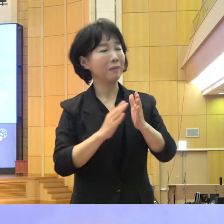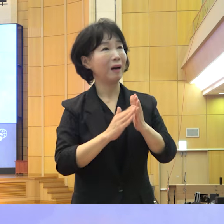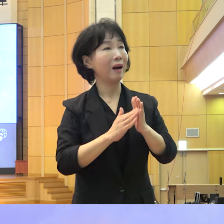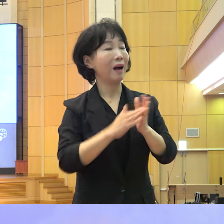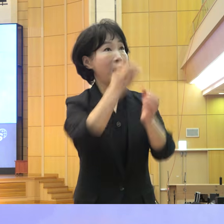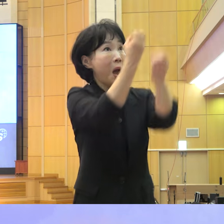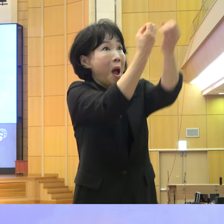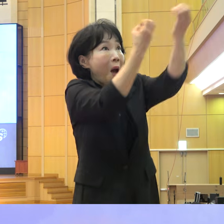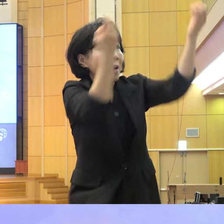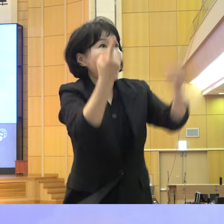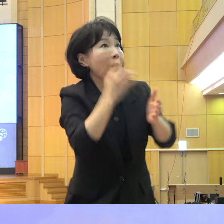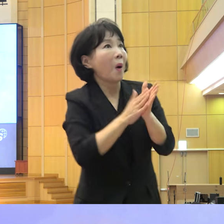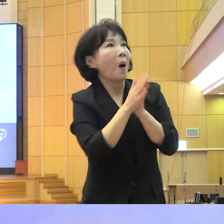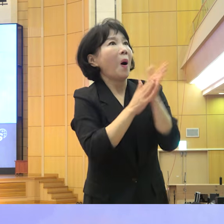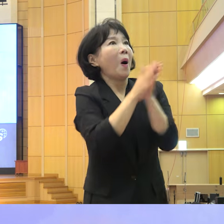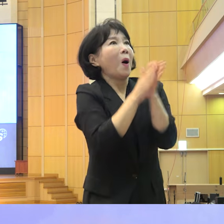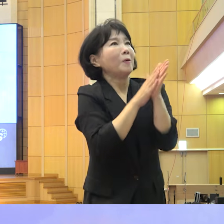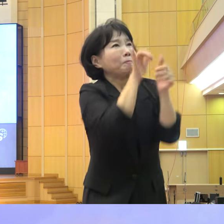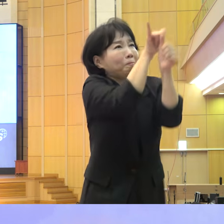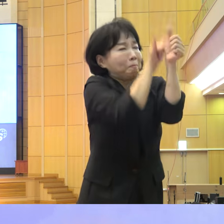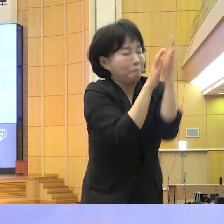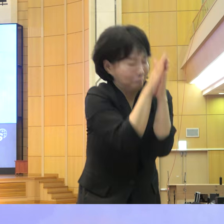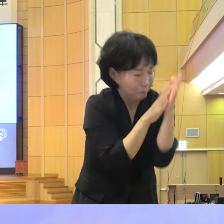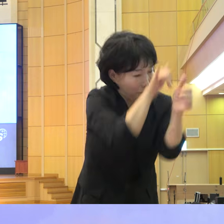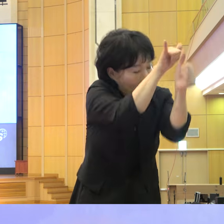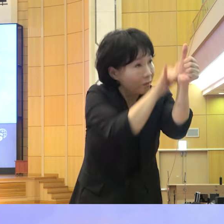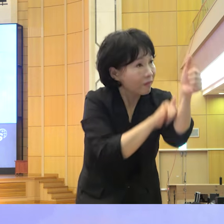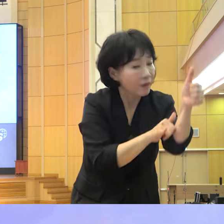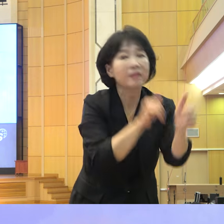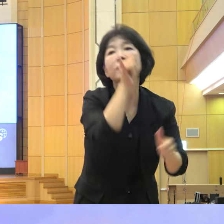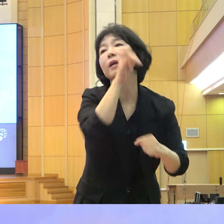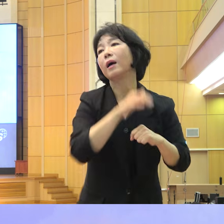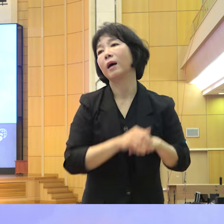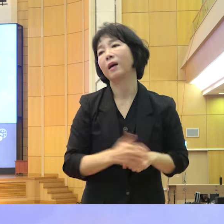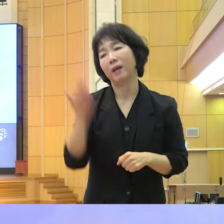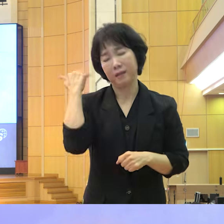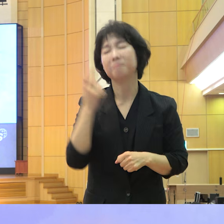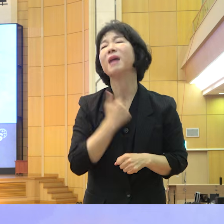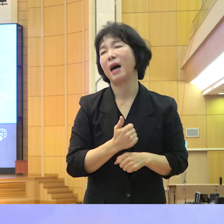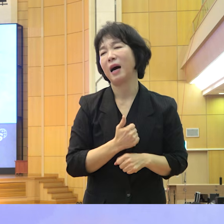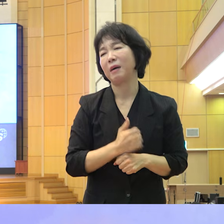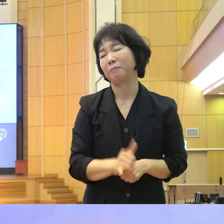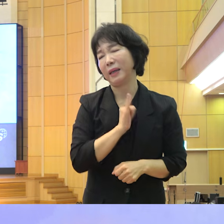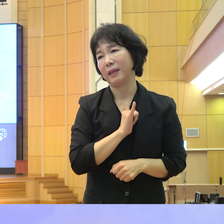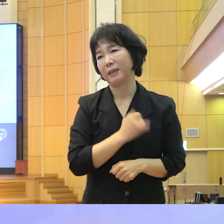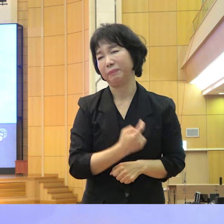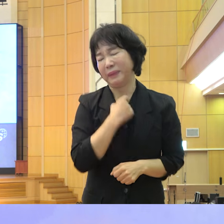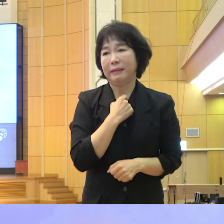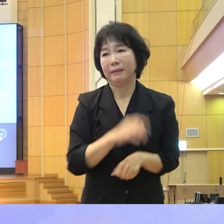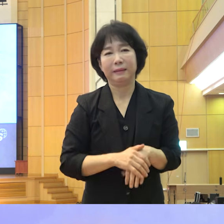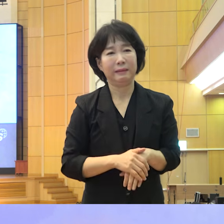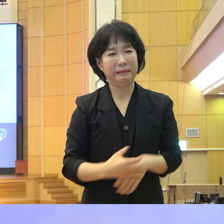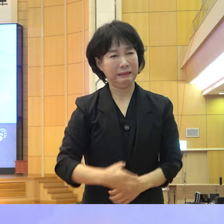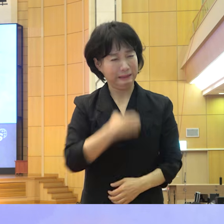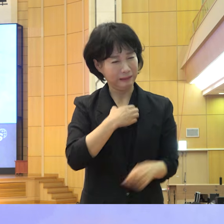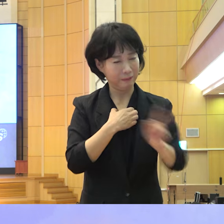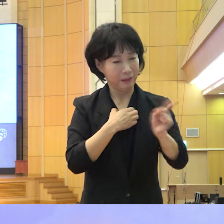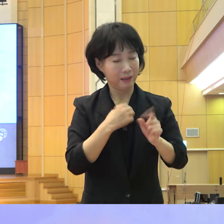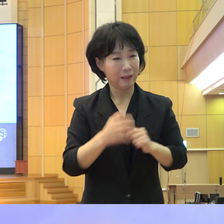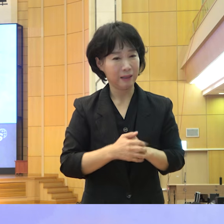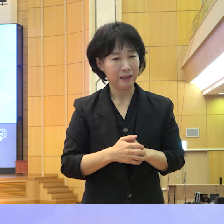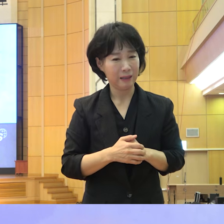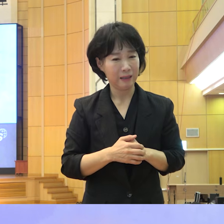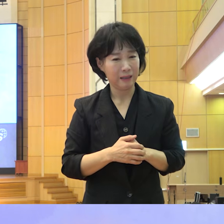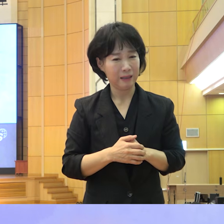북두 칠성 7별을 신으로 섬기는 걸 칠성신이라고 그러는 겁니다. 근데 제가 조금 전에